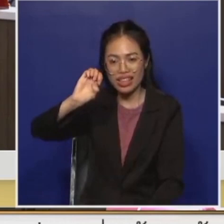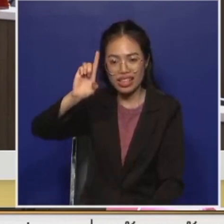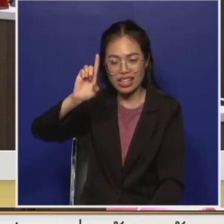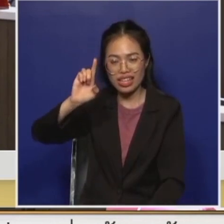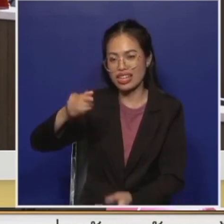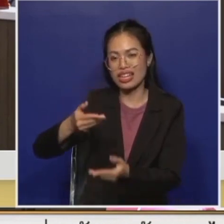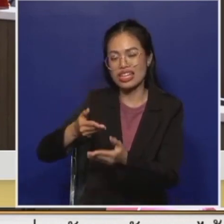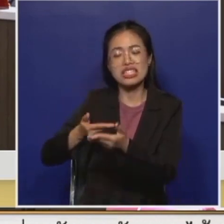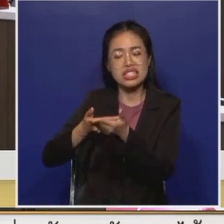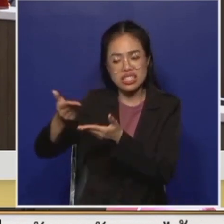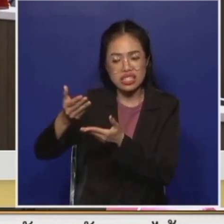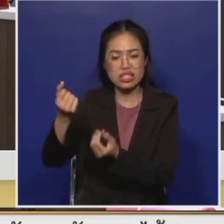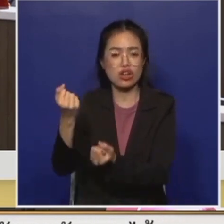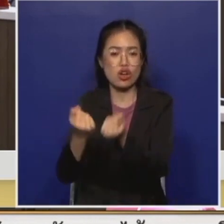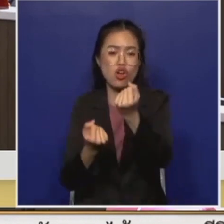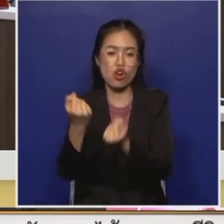อัเอกประสงค์